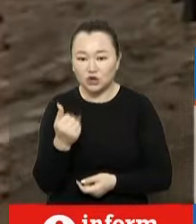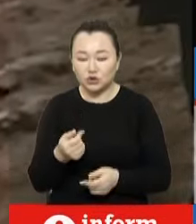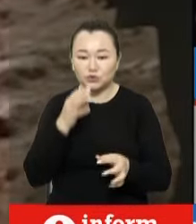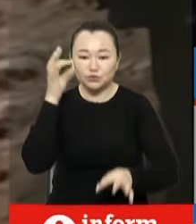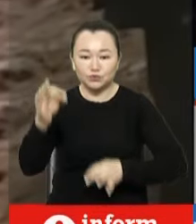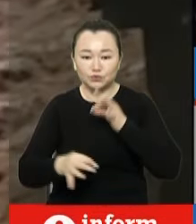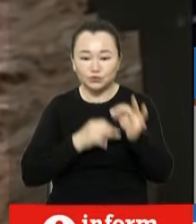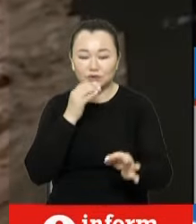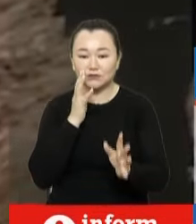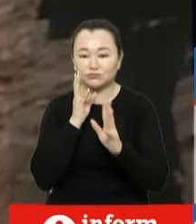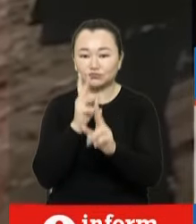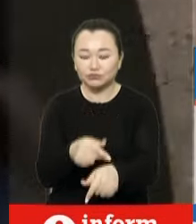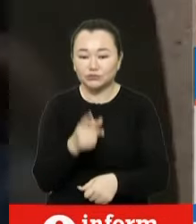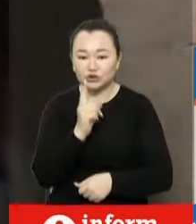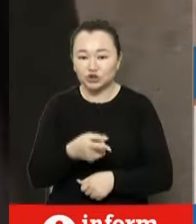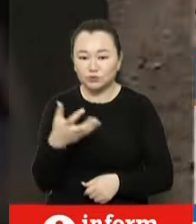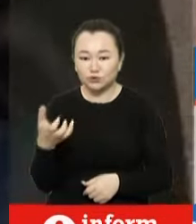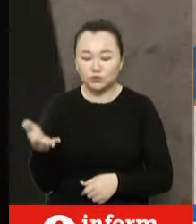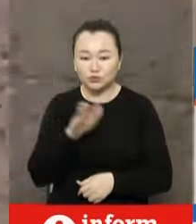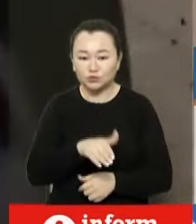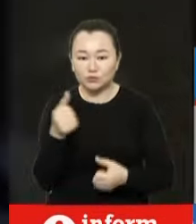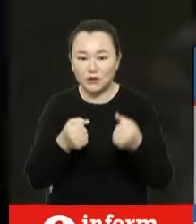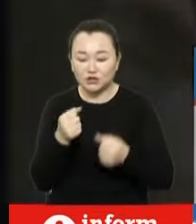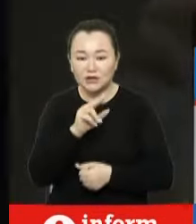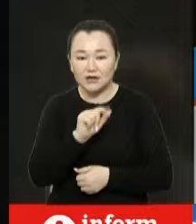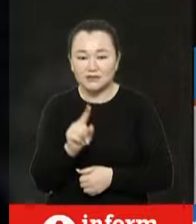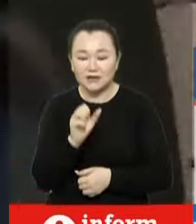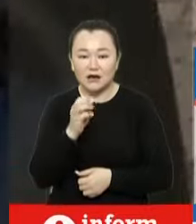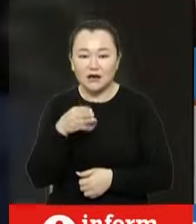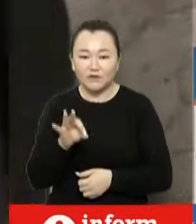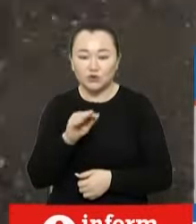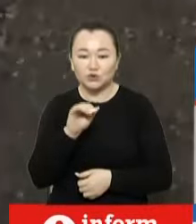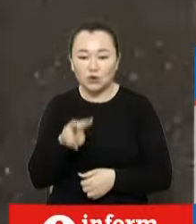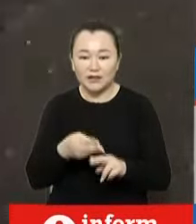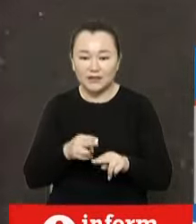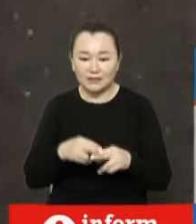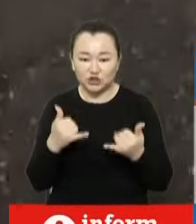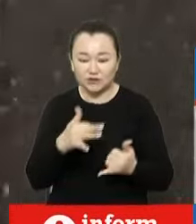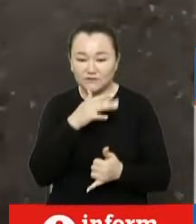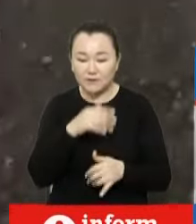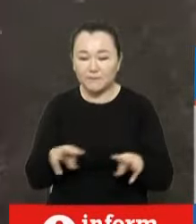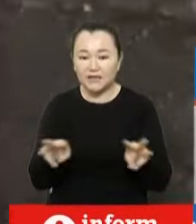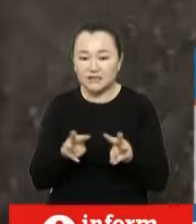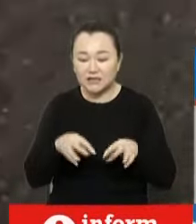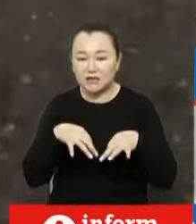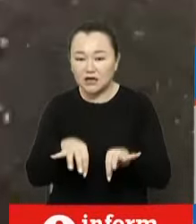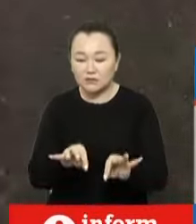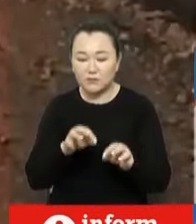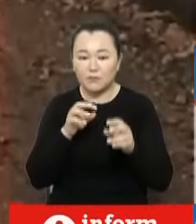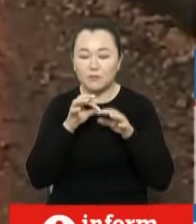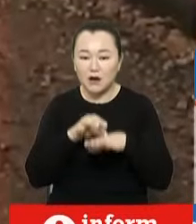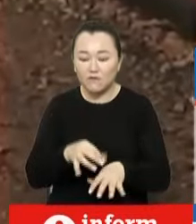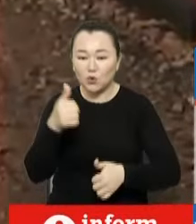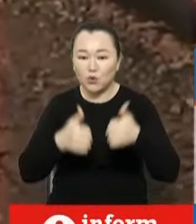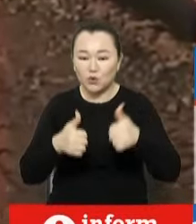проезжают около полутора тысяч машин в казавтожол сообщили что на данный момент в Министерстве транспорта проводят конкурсное